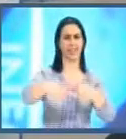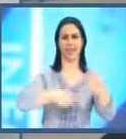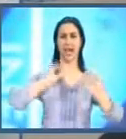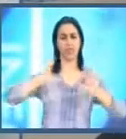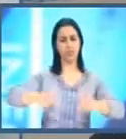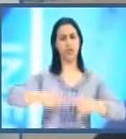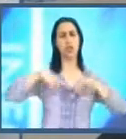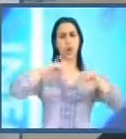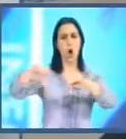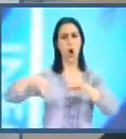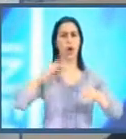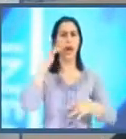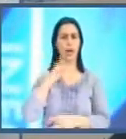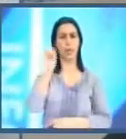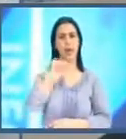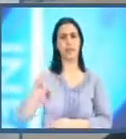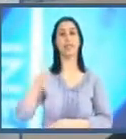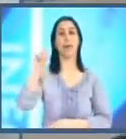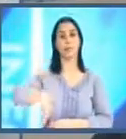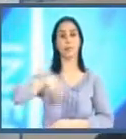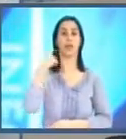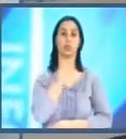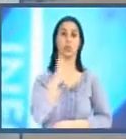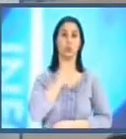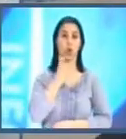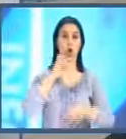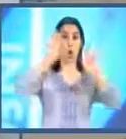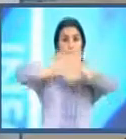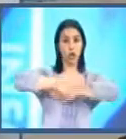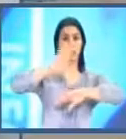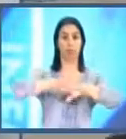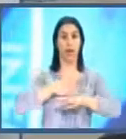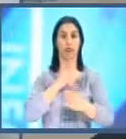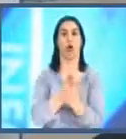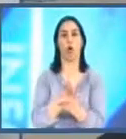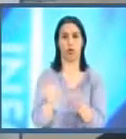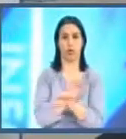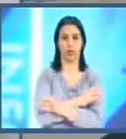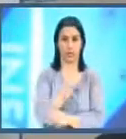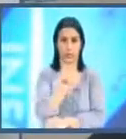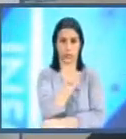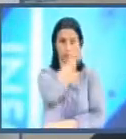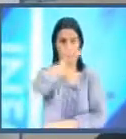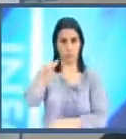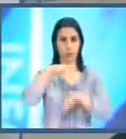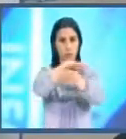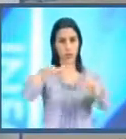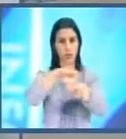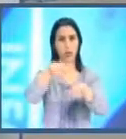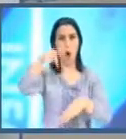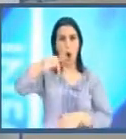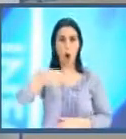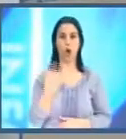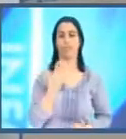sorra, també en horari nocturn, per no interferir ja, com avui, amb els usuaris. Avui encara no